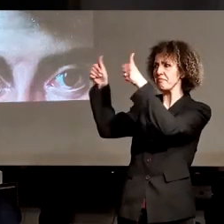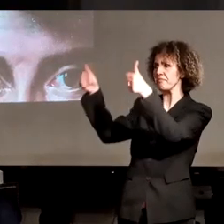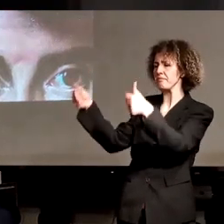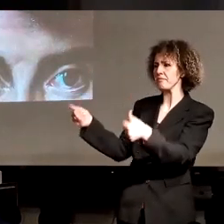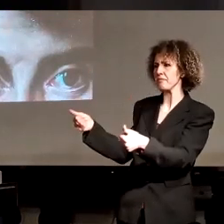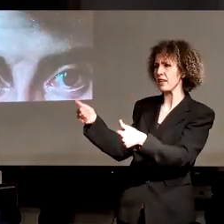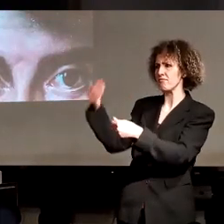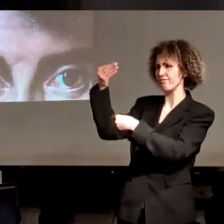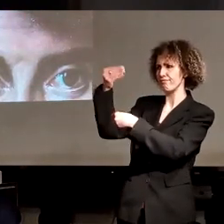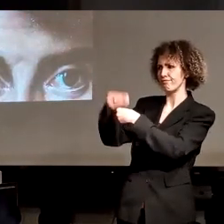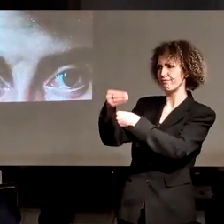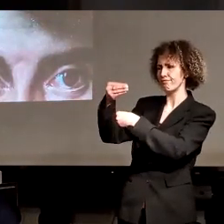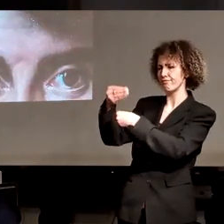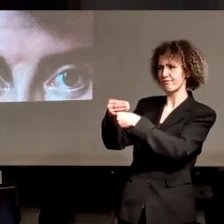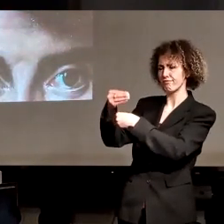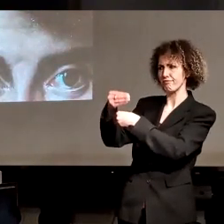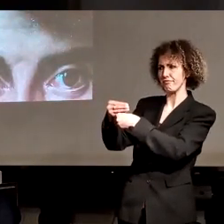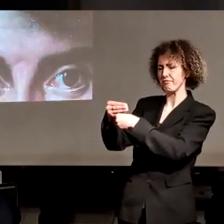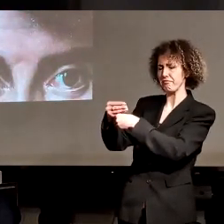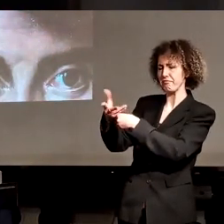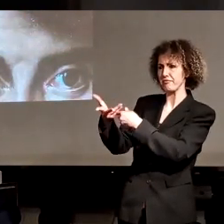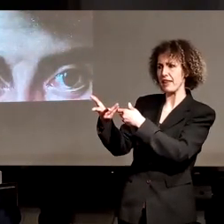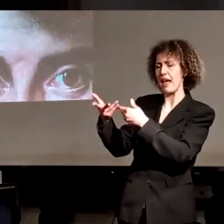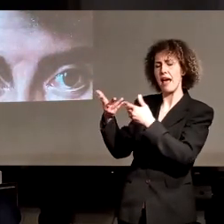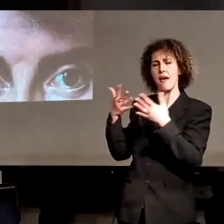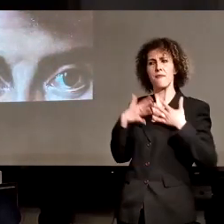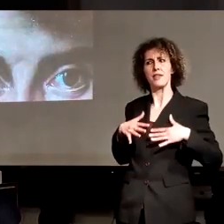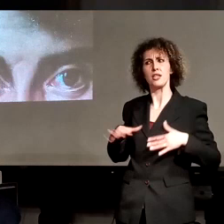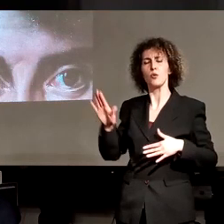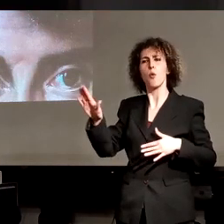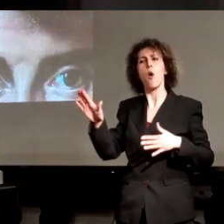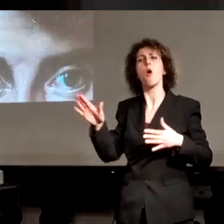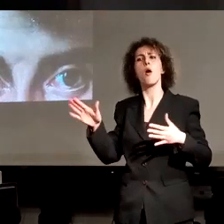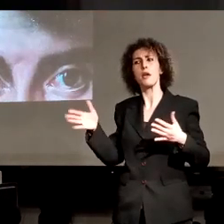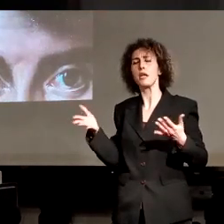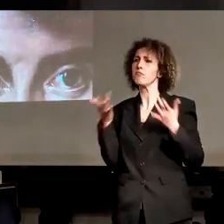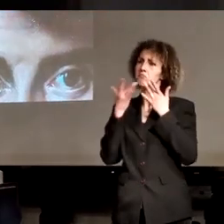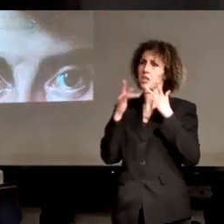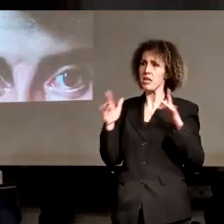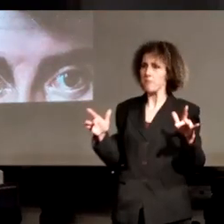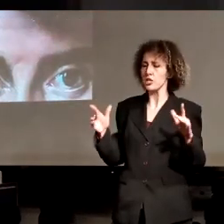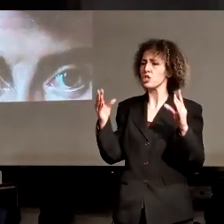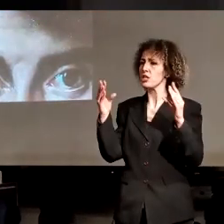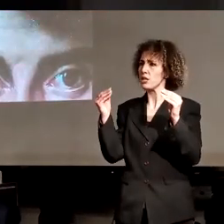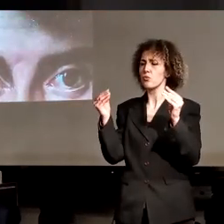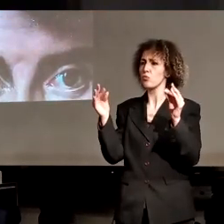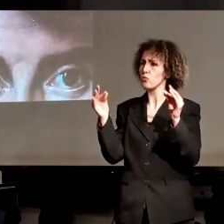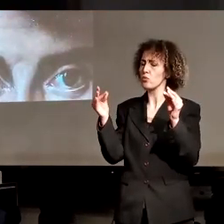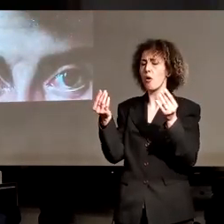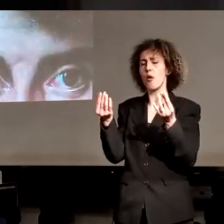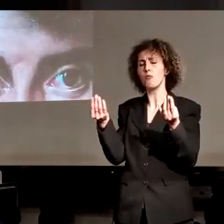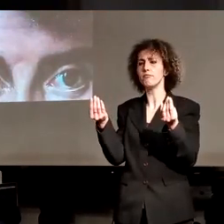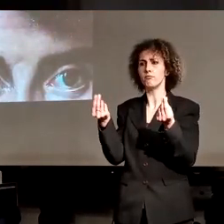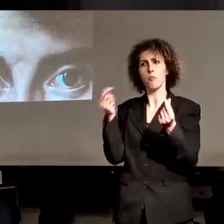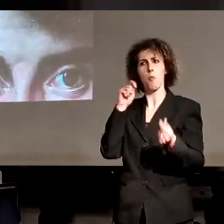insignificante i suoi abiti per quanto di taglio sobrio di ottimo tessuto erano smisuratamente larghe